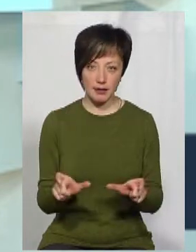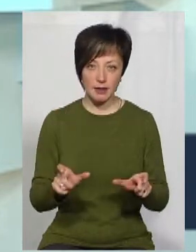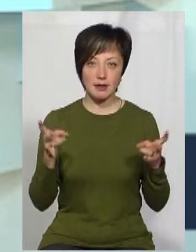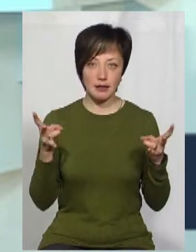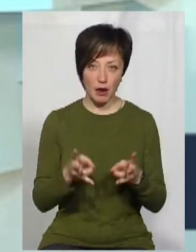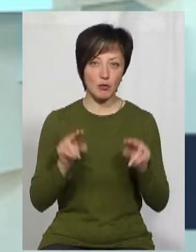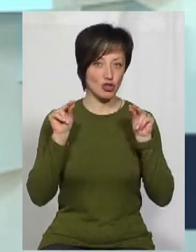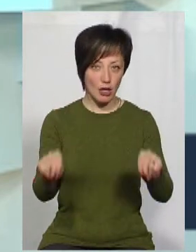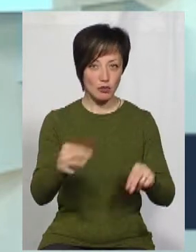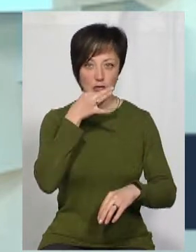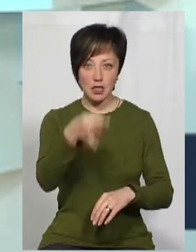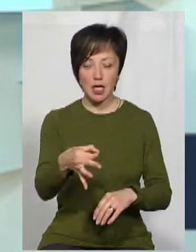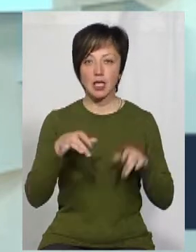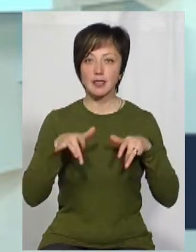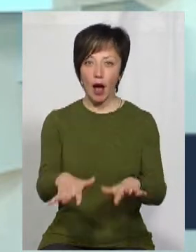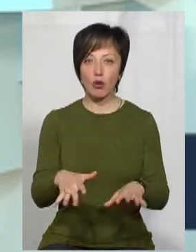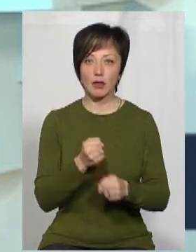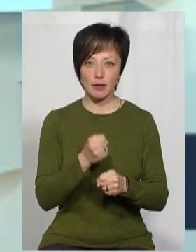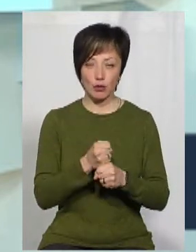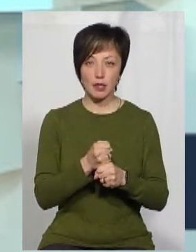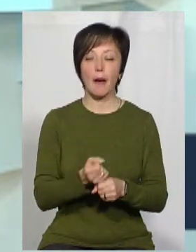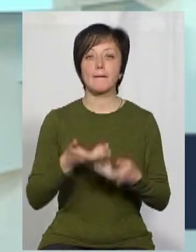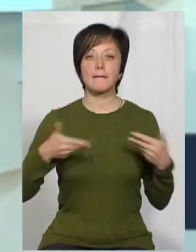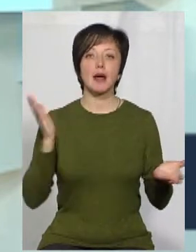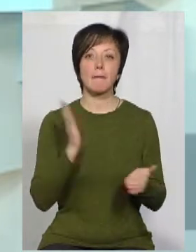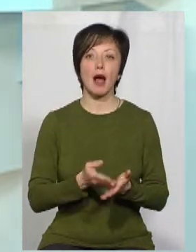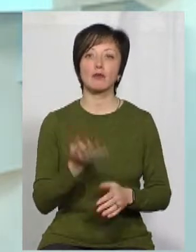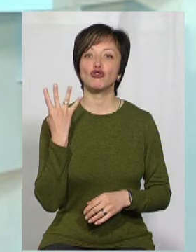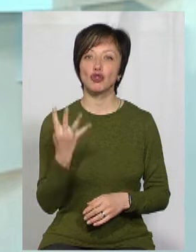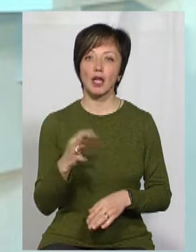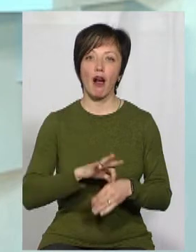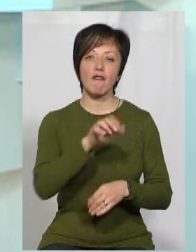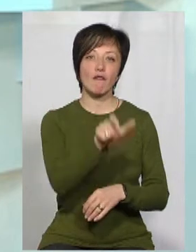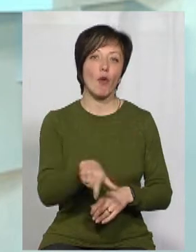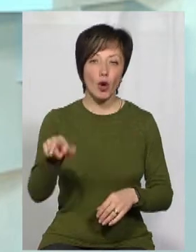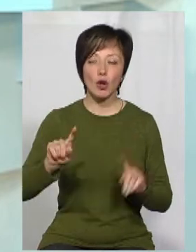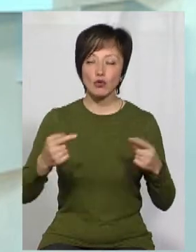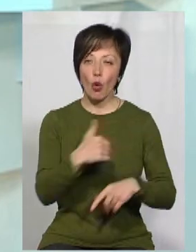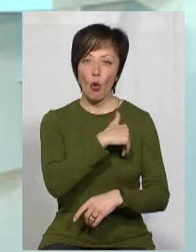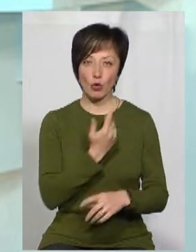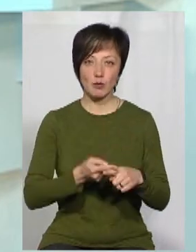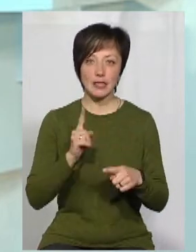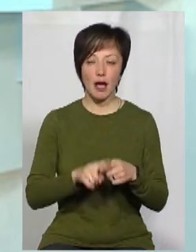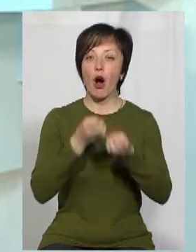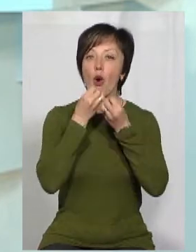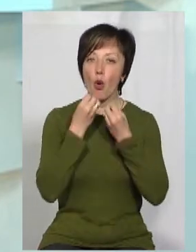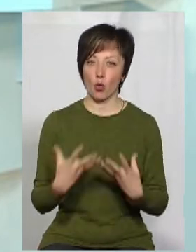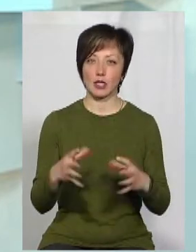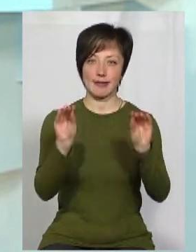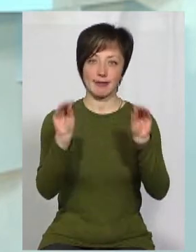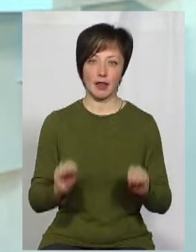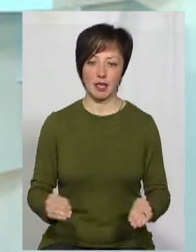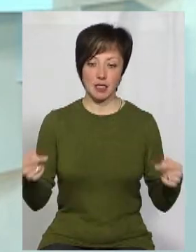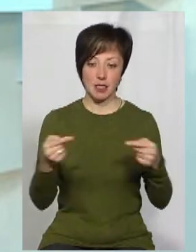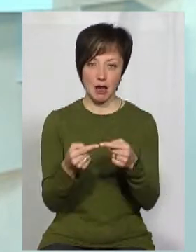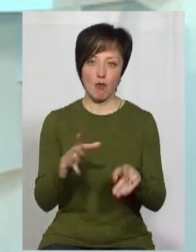власне, по-чесному говорити, і тим заходам, які вживаються, ми маємо тільки 4 хворих. І я дуже хочу, щоб ця хороша статистика,